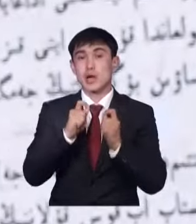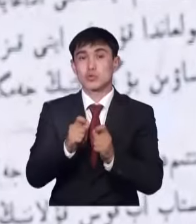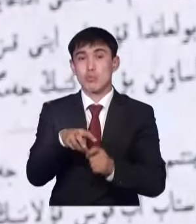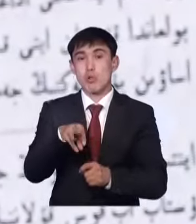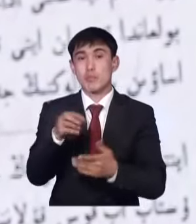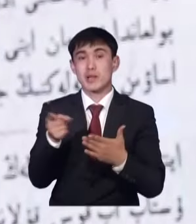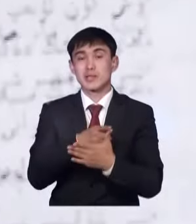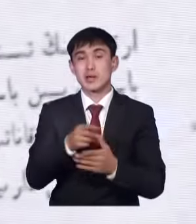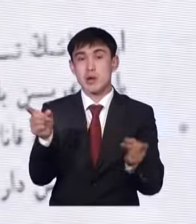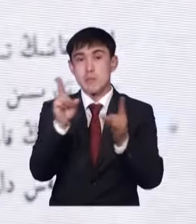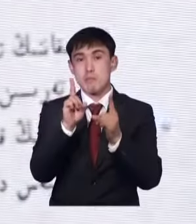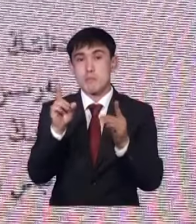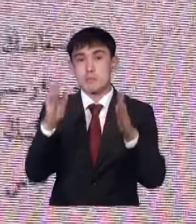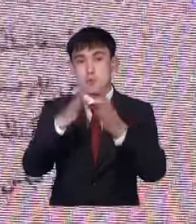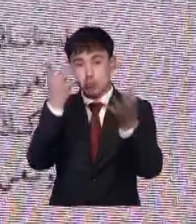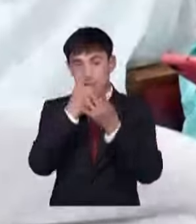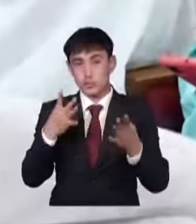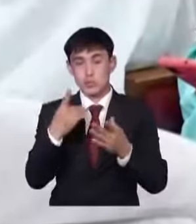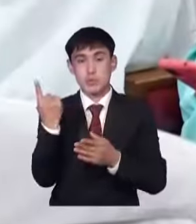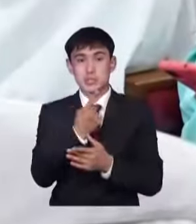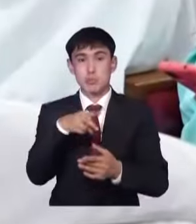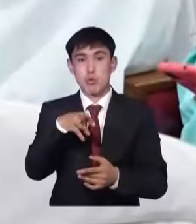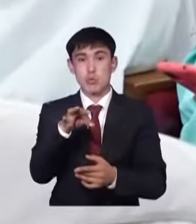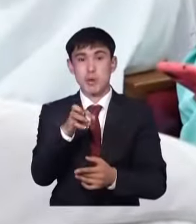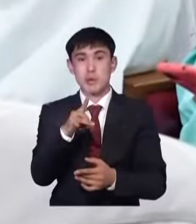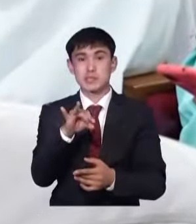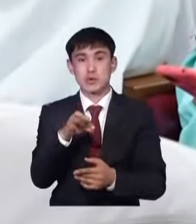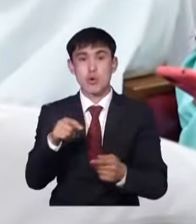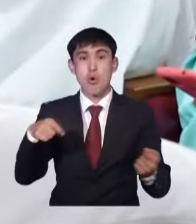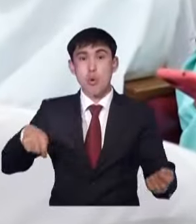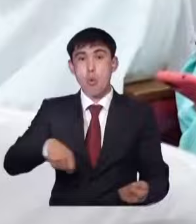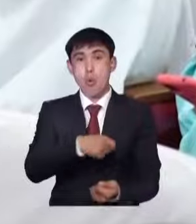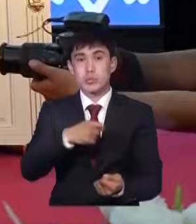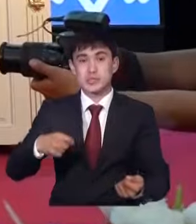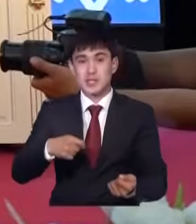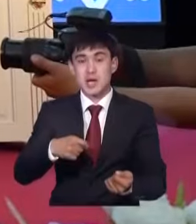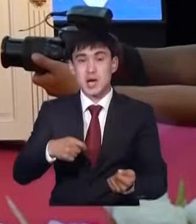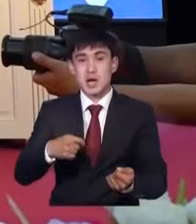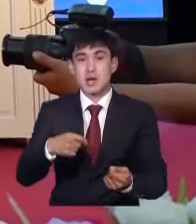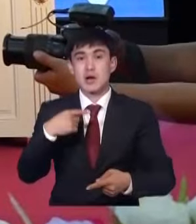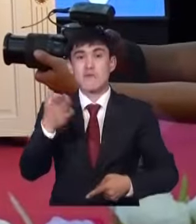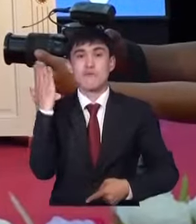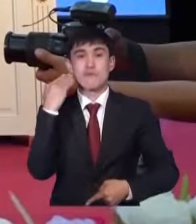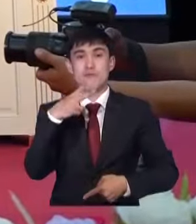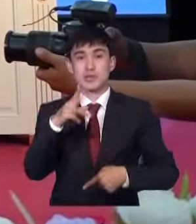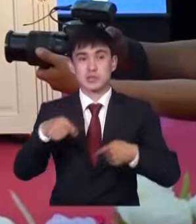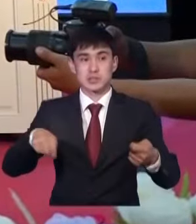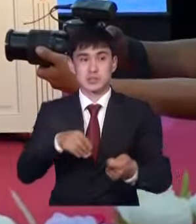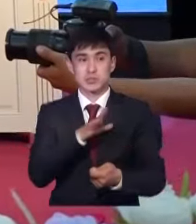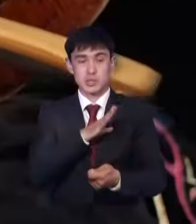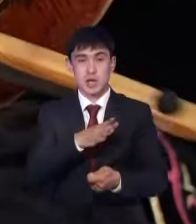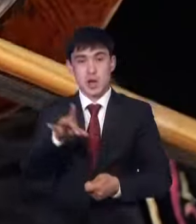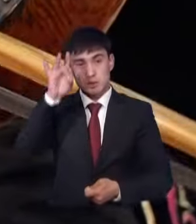Молықбай атындағы мәдениет үйінде тұңғыш рет Молықбай Байсақұлының қобызы араға ғасыр салып үн қатты.